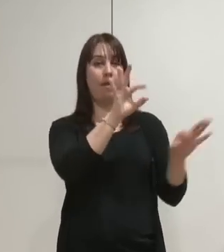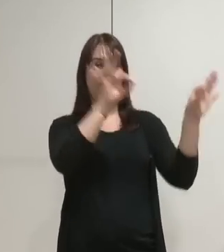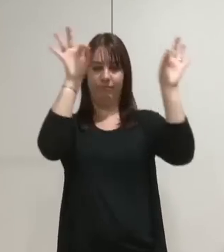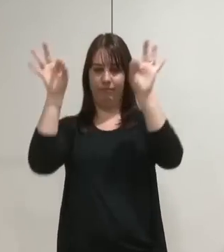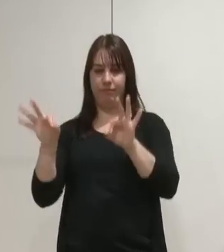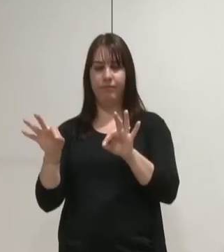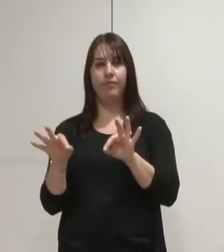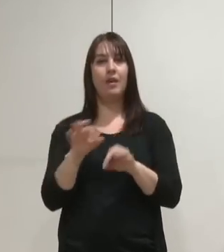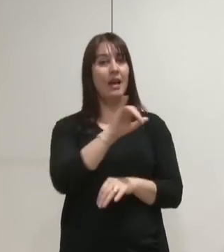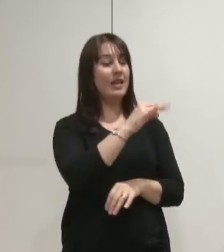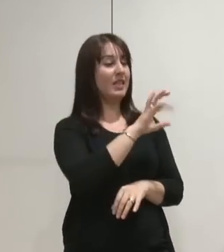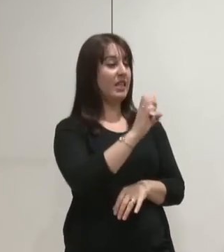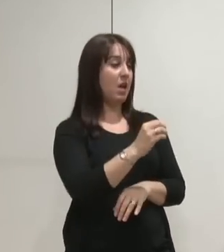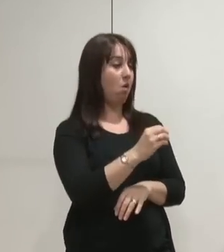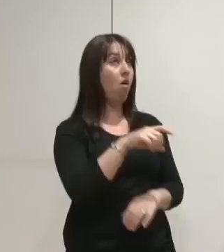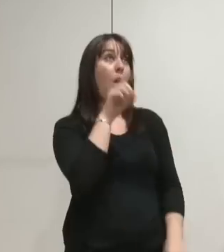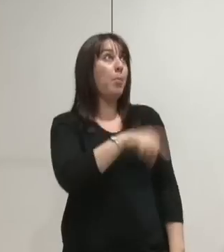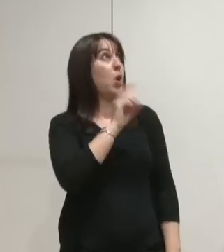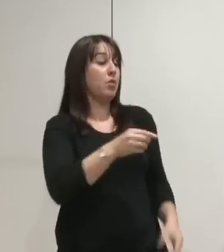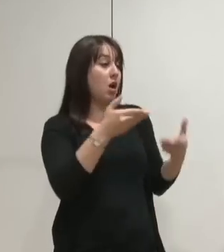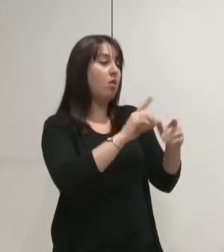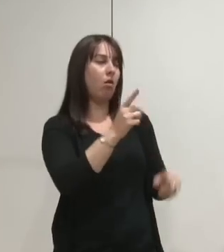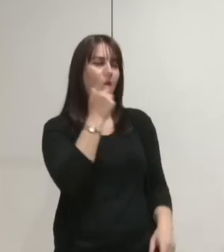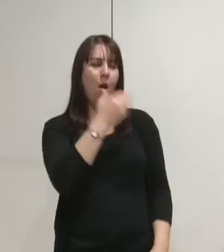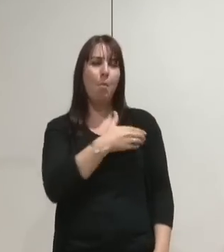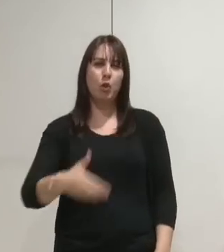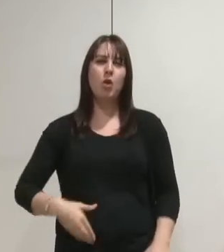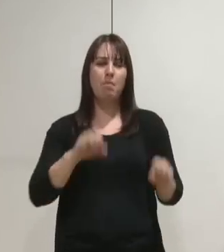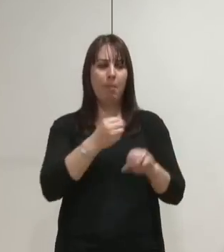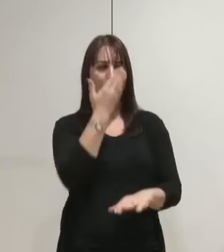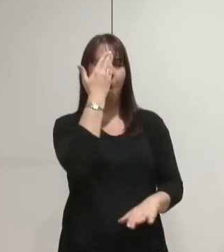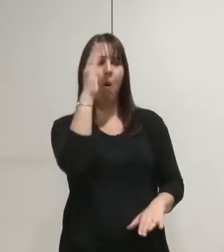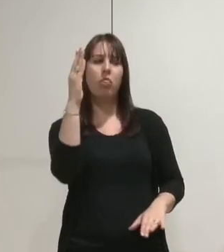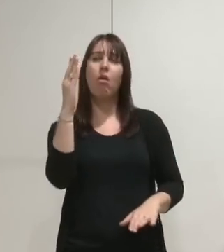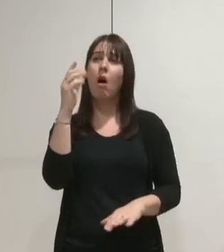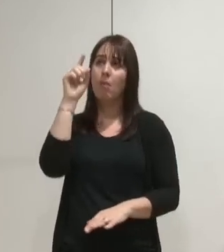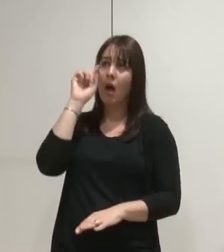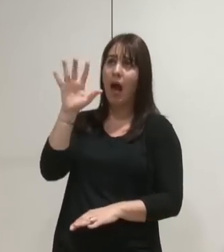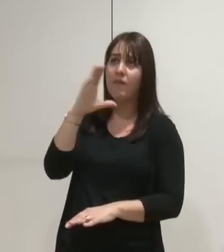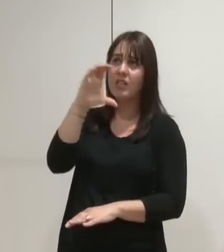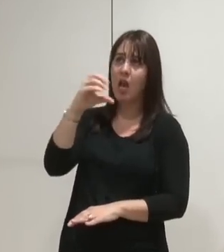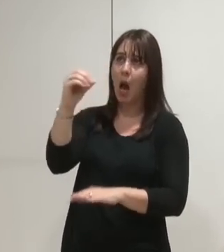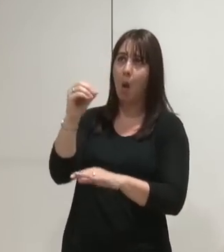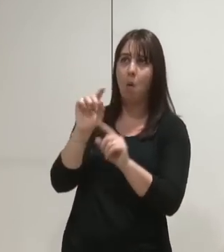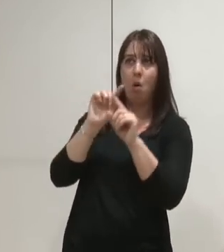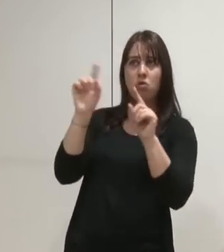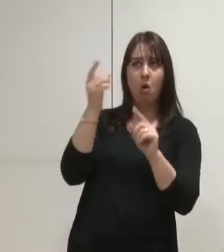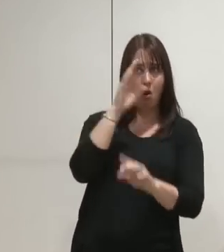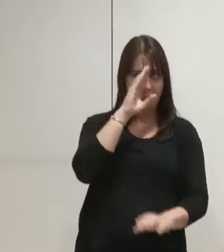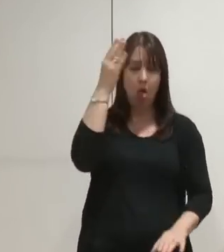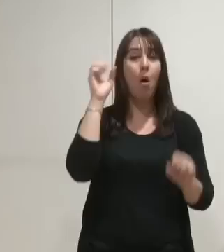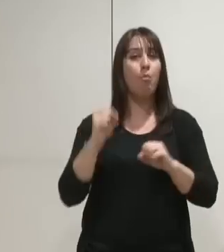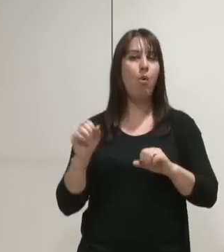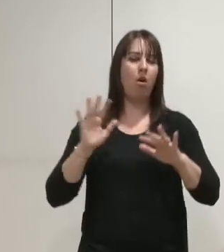citos n'était pas inéluctable le maire pouvait bien décider ne pas suivre cet avis des ajustements étaient encore